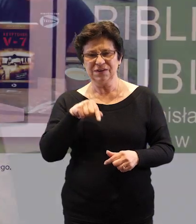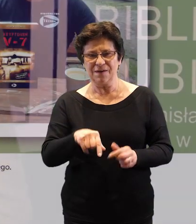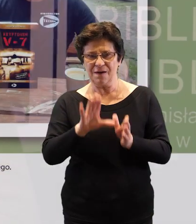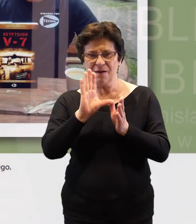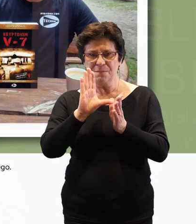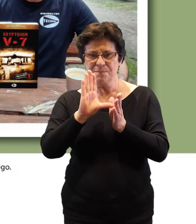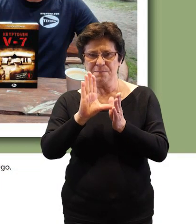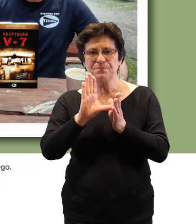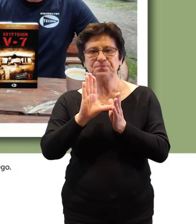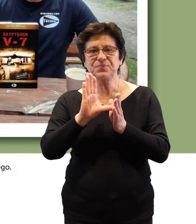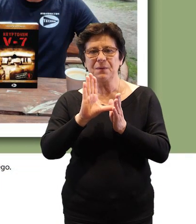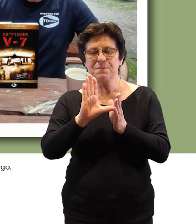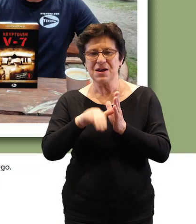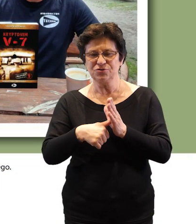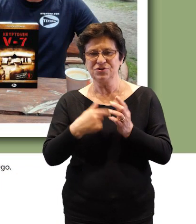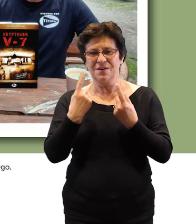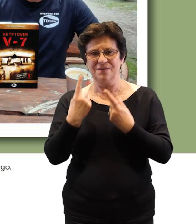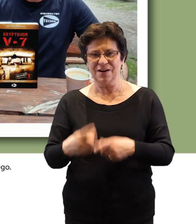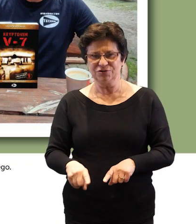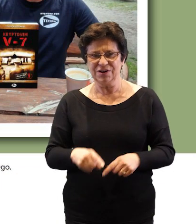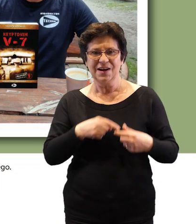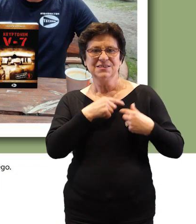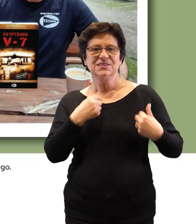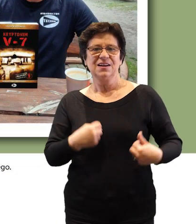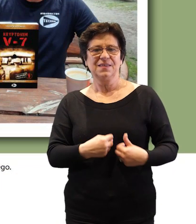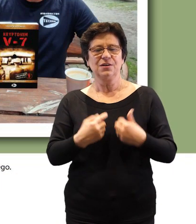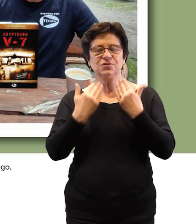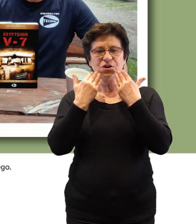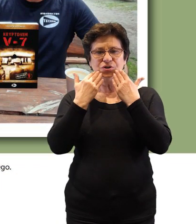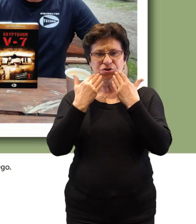Lesznie. Ja bardzo serdecznie dziękuję.